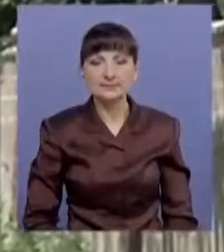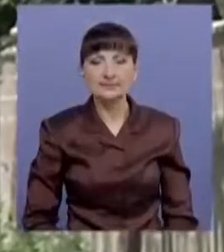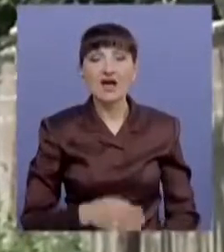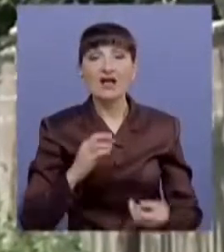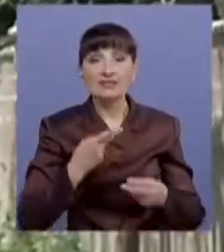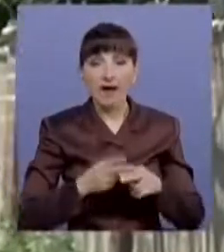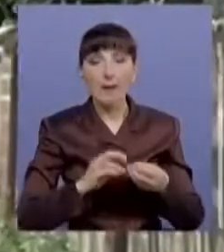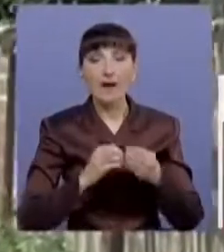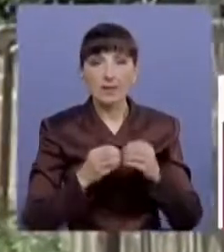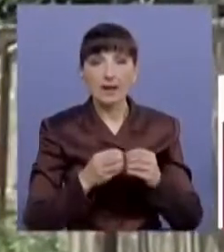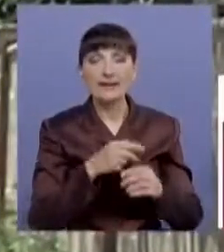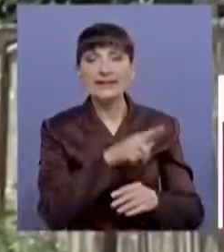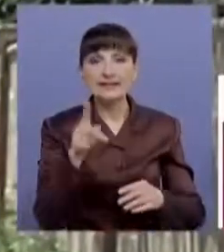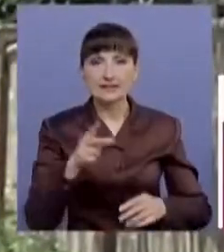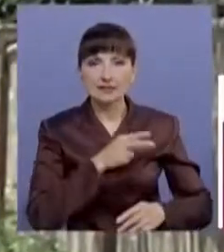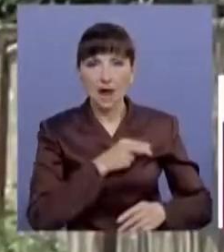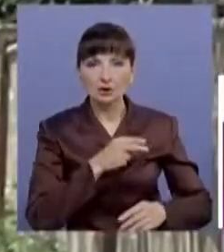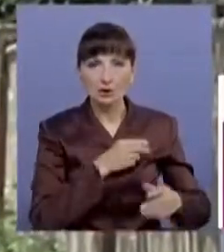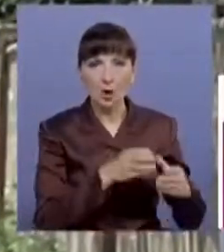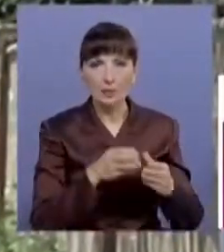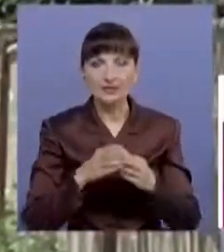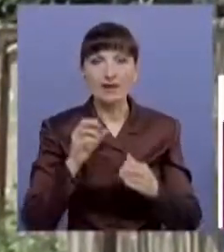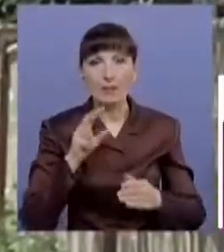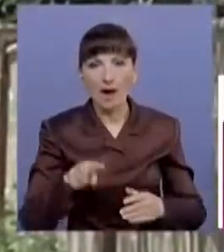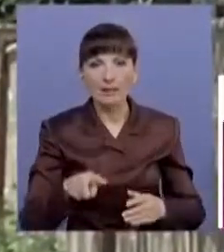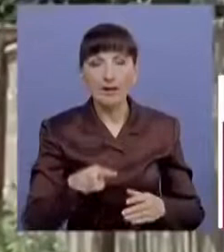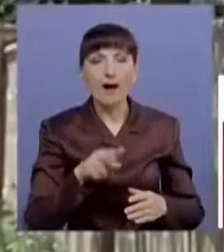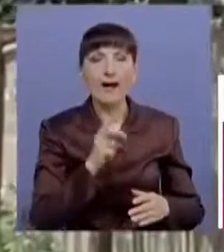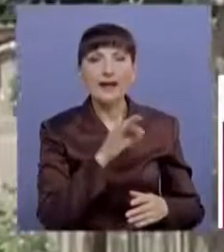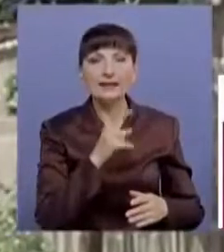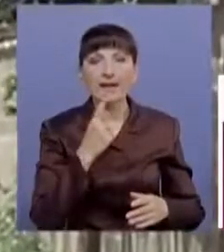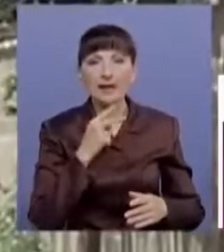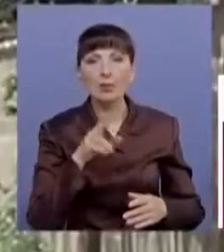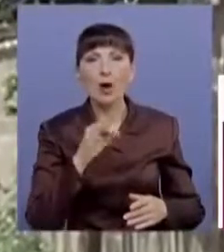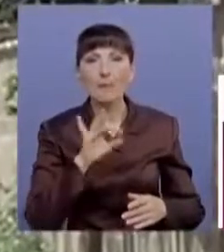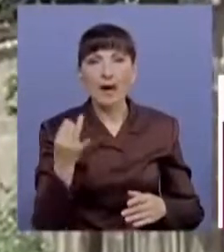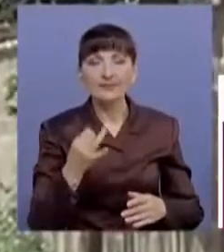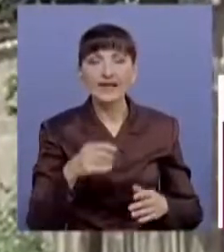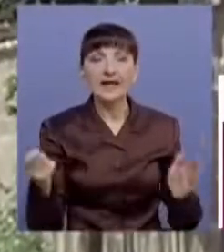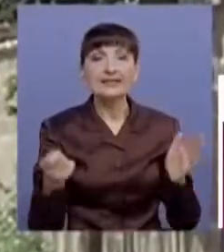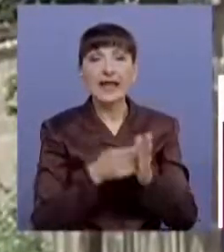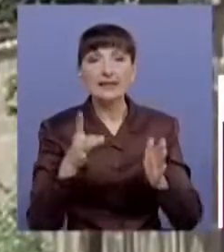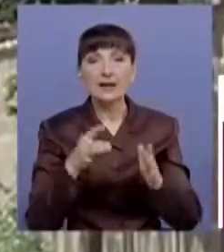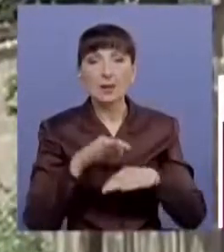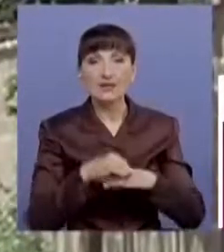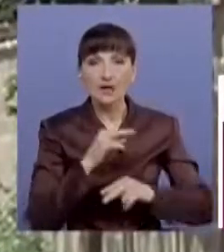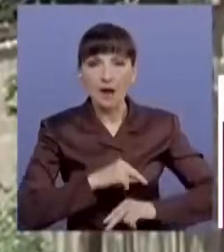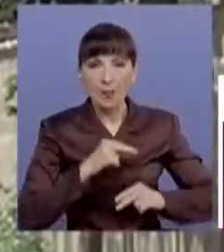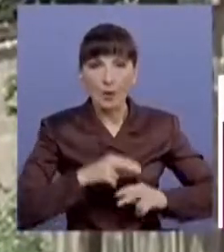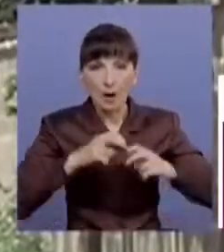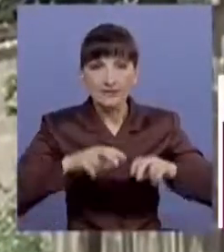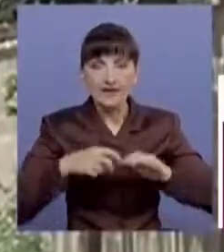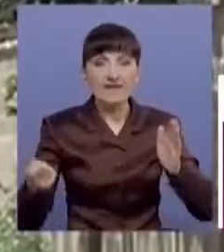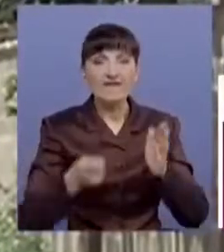Такая проблема есть в нескольких дачных обществах – Самал, Калина Красная, Бурабай. Тендер на проведение работ по обследованию выиграла